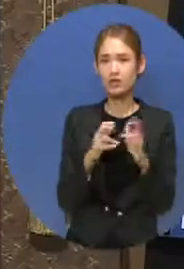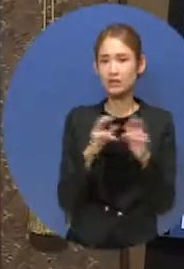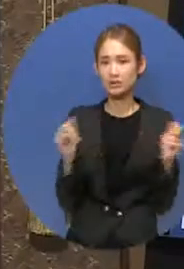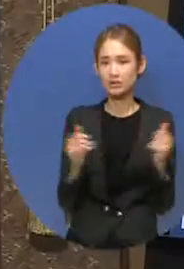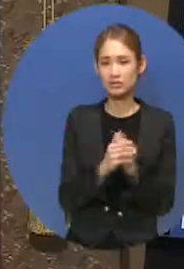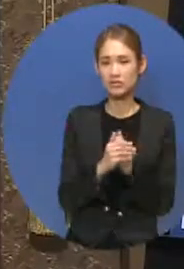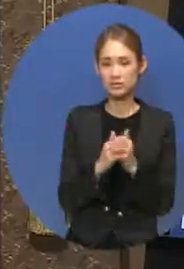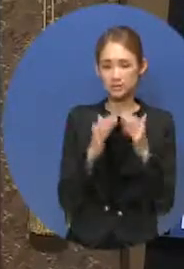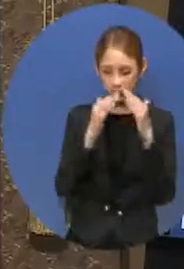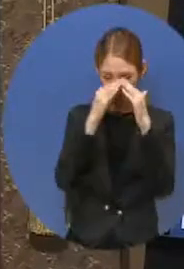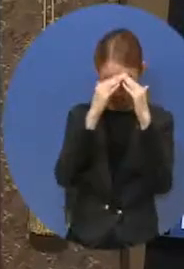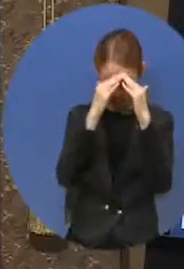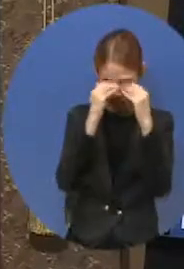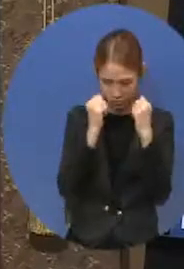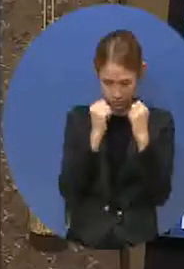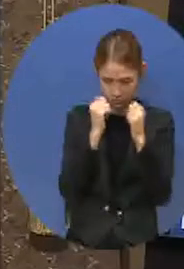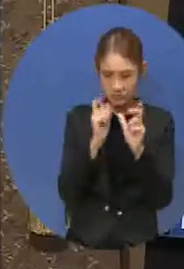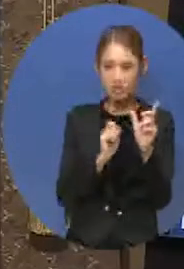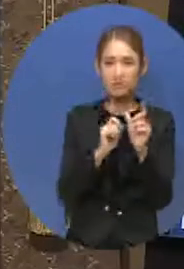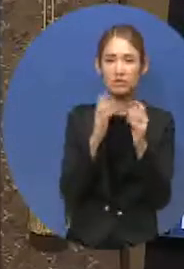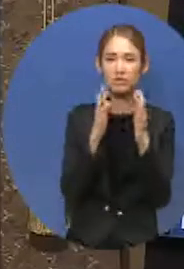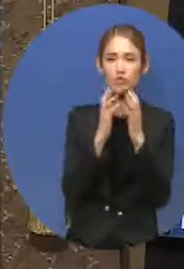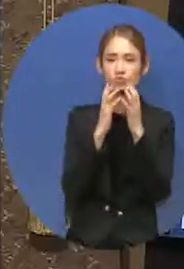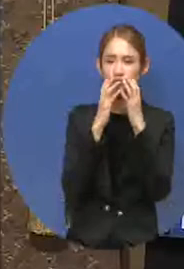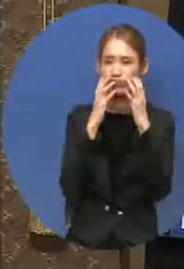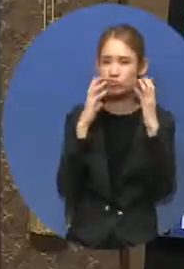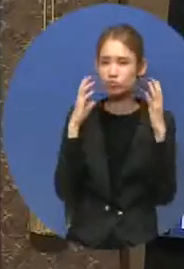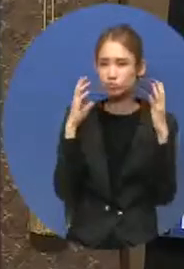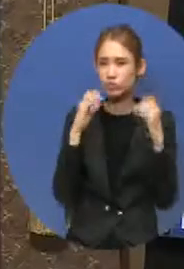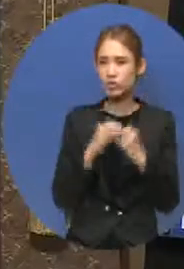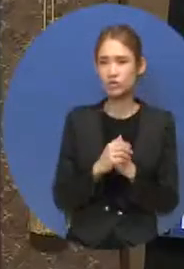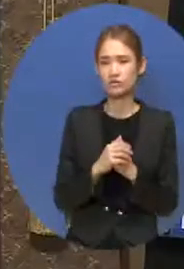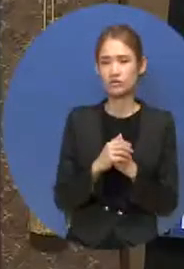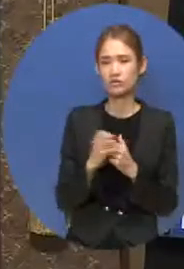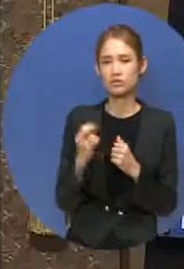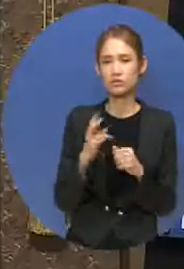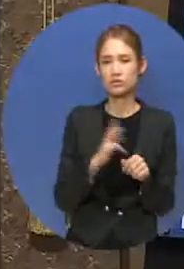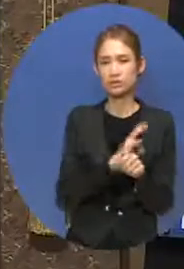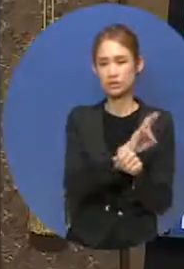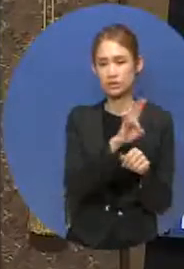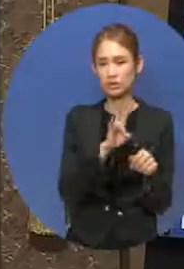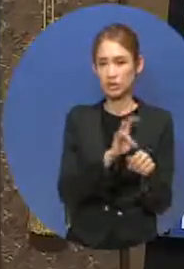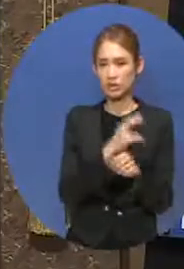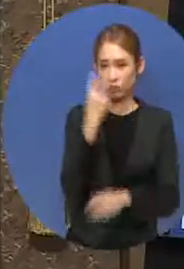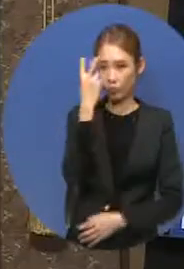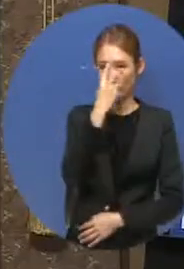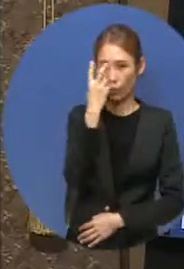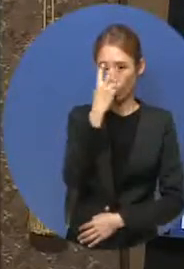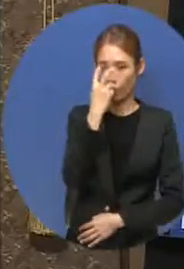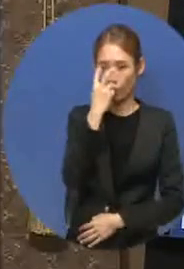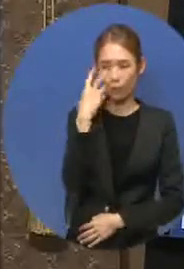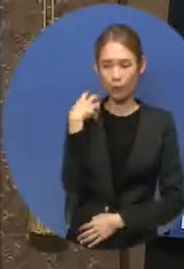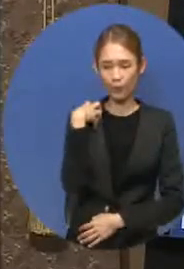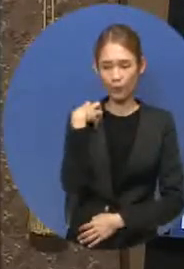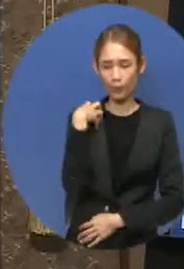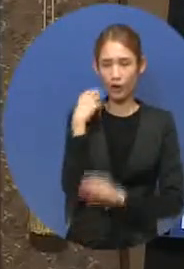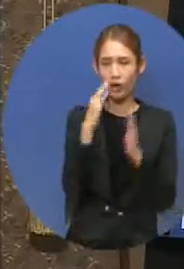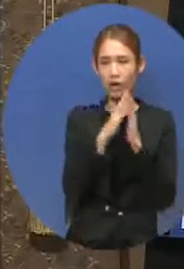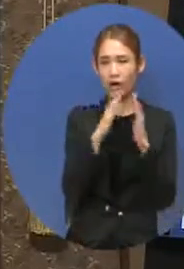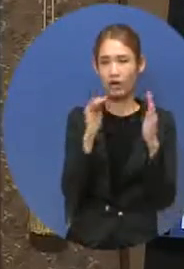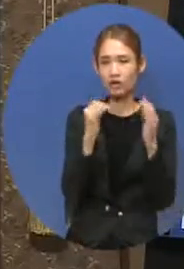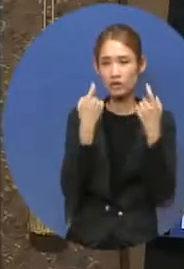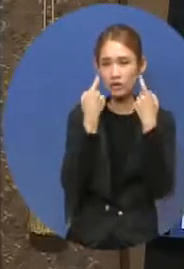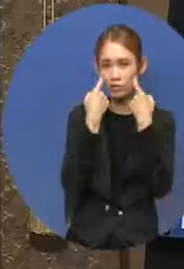집에 있으시니까 대부분 체중이 늘어나시고 또 24시간 돌보시는 가족분들은 체중이